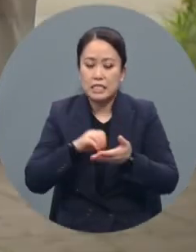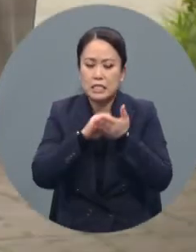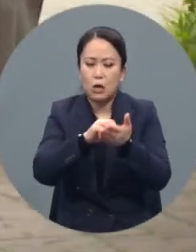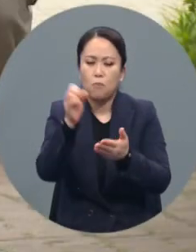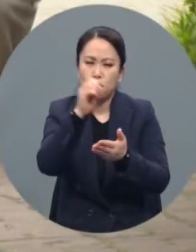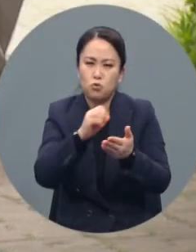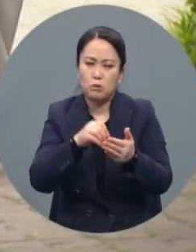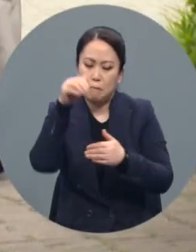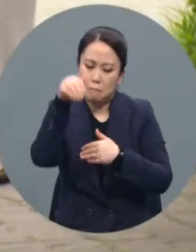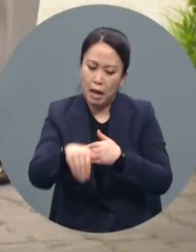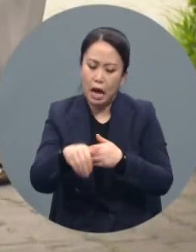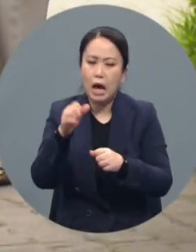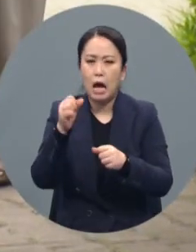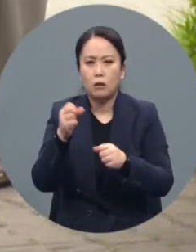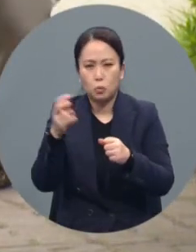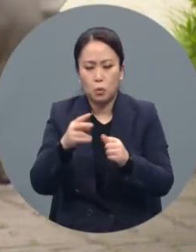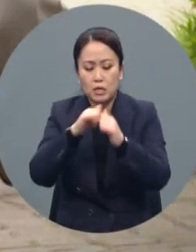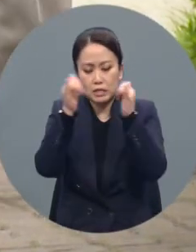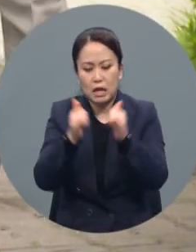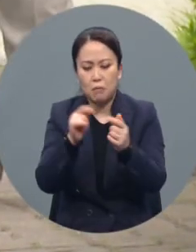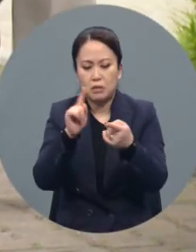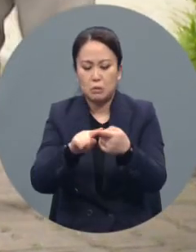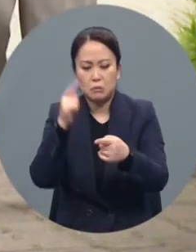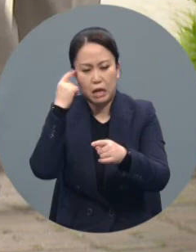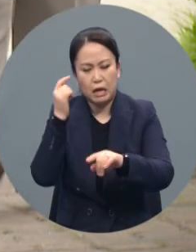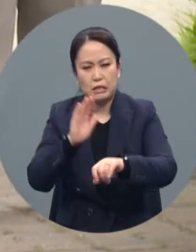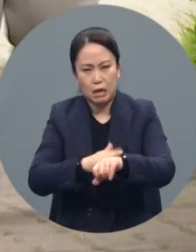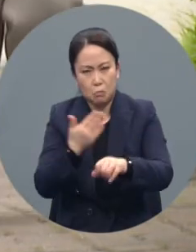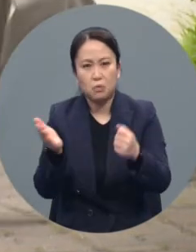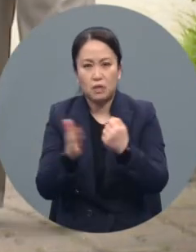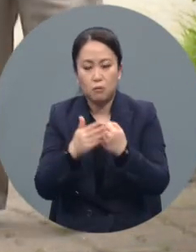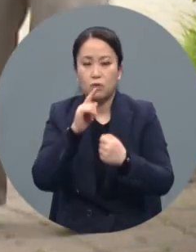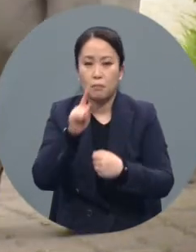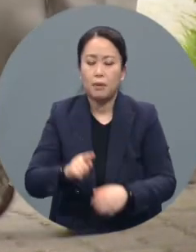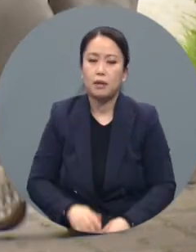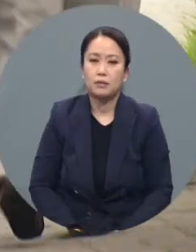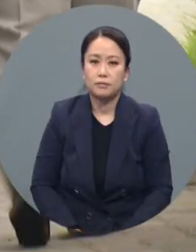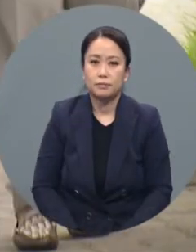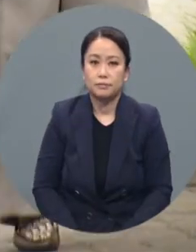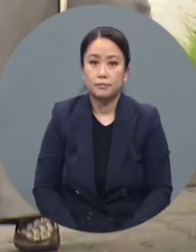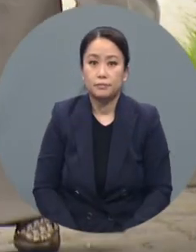취업률과 사회적 편견을 높은 비율로 꼽았습니다. MBC 뉴스 이도원입니다.